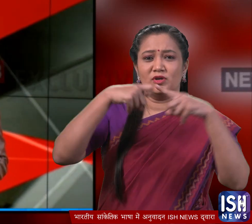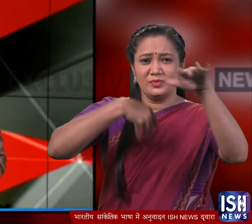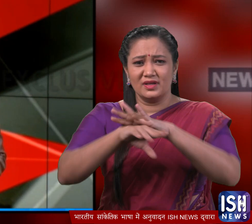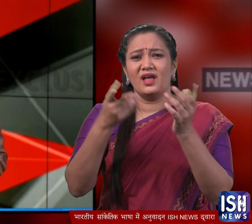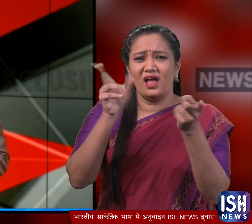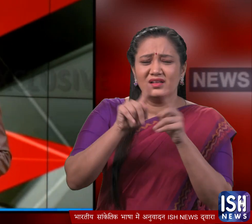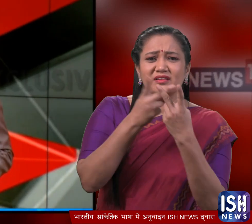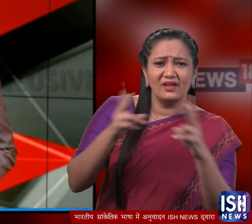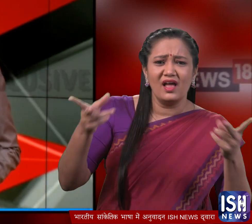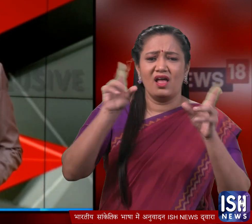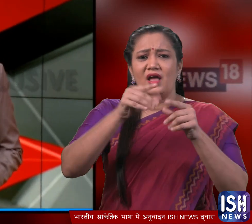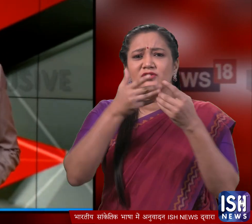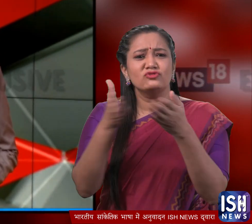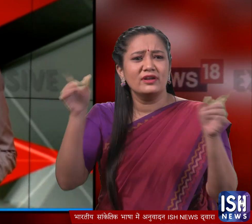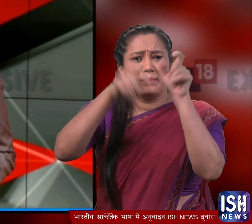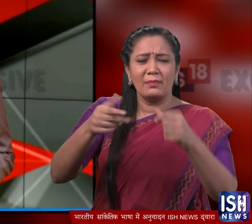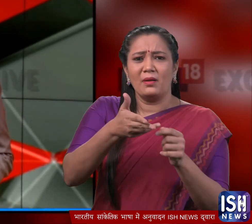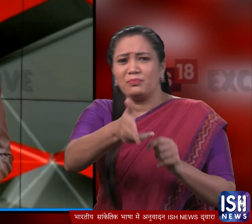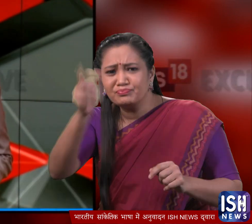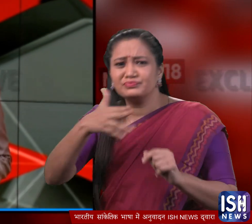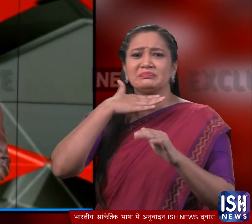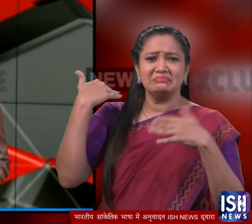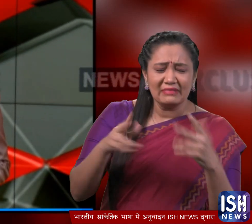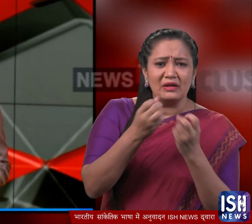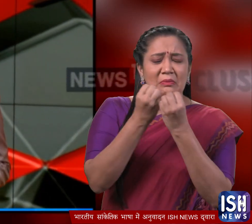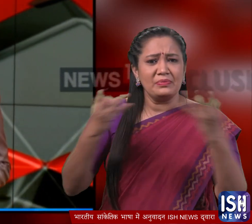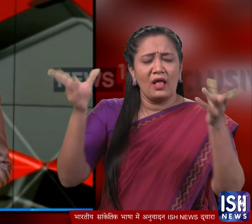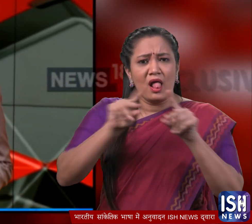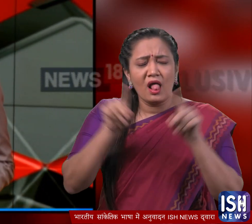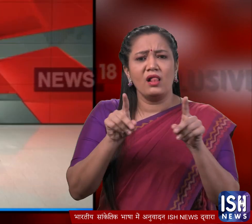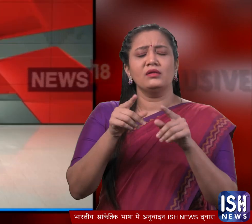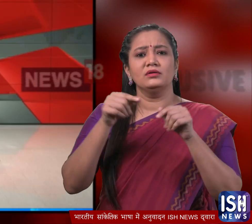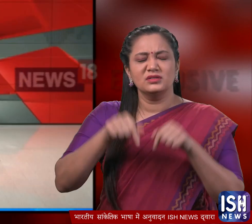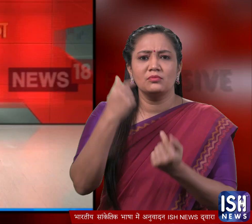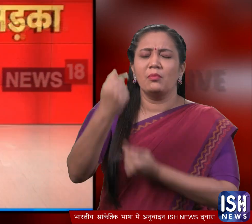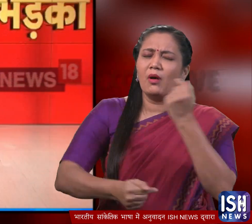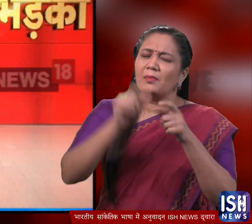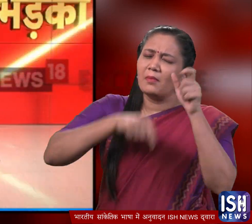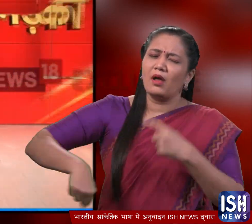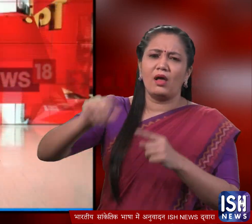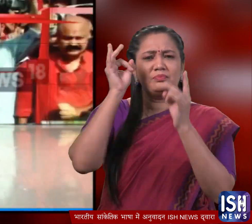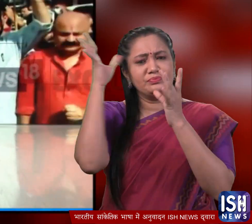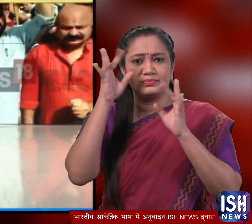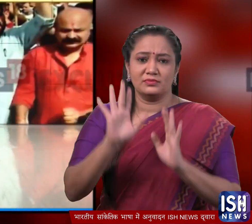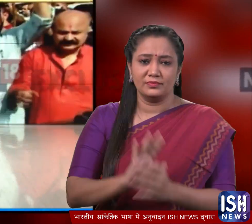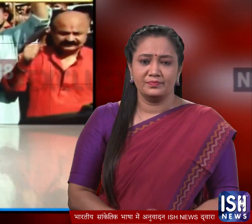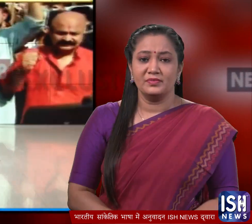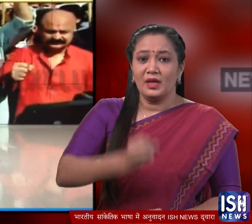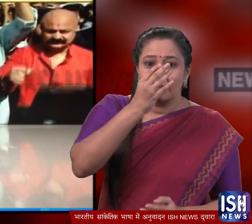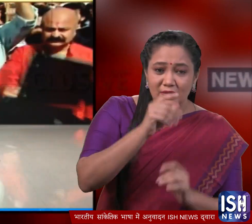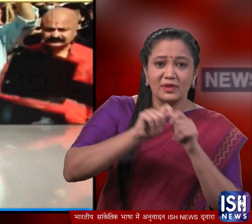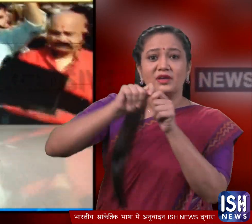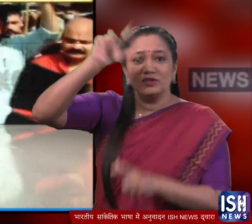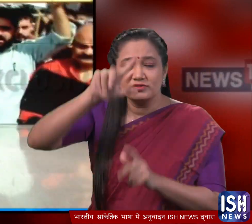जम्मू कश्मीर में एक बार फिर आतंकियों के हमले में आम लोगों को निशाना बनाए जाने पर कुछ सियासी दलों का गुस्सा भड़क उठा। बीजेपी